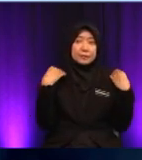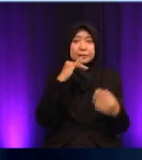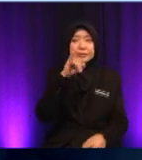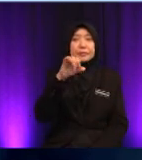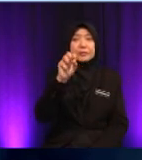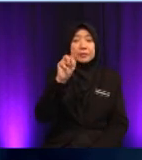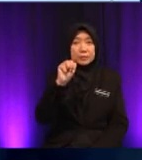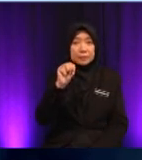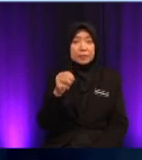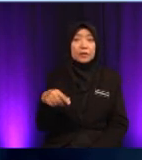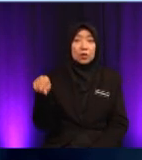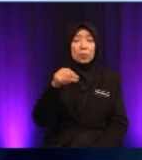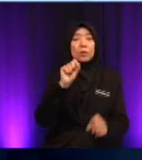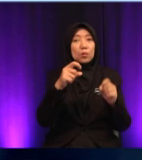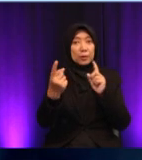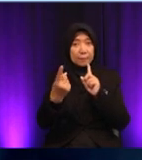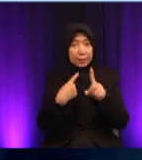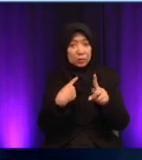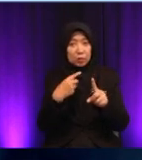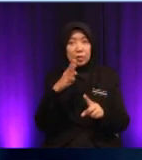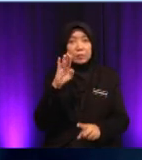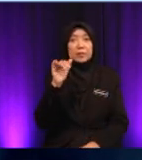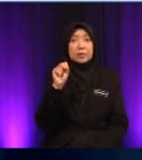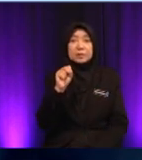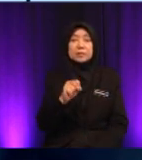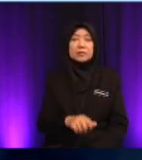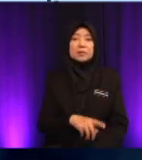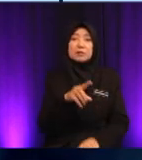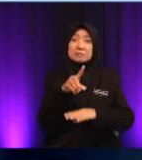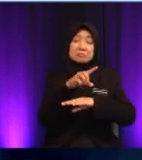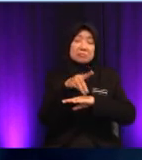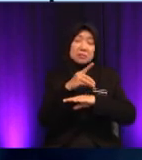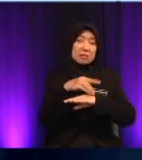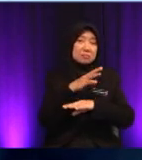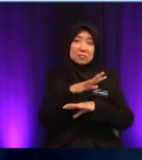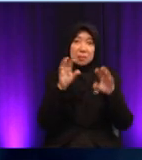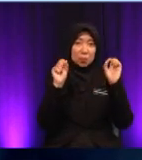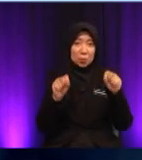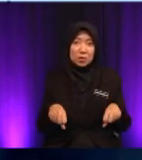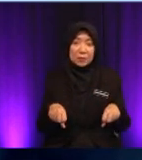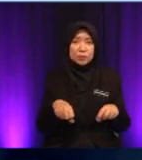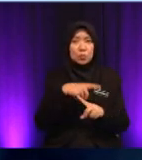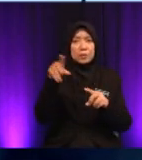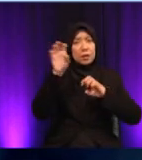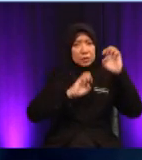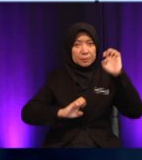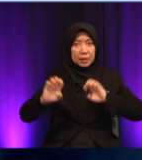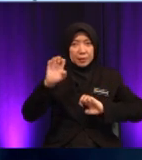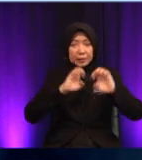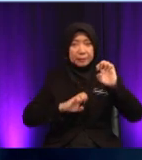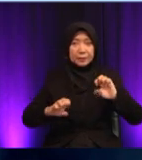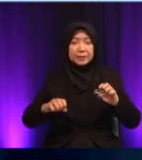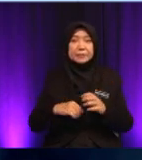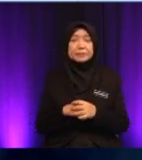gelombang bunyi dipantulkan sejarah tak boleh Tetapi bila dia bawa eksperimen biasa